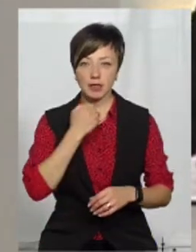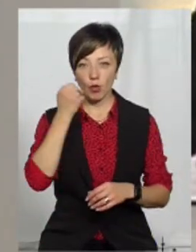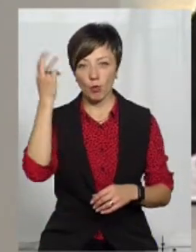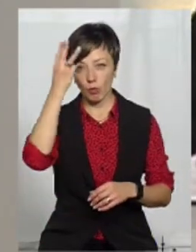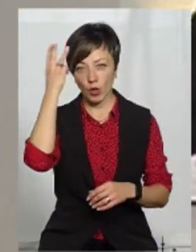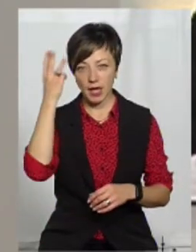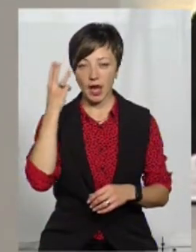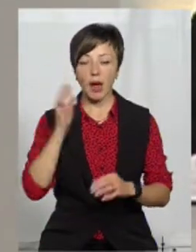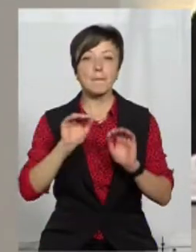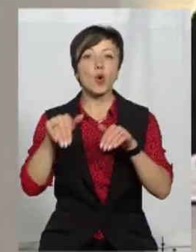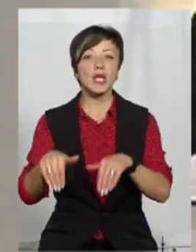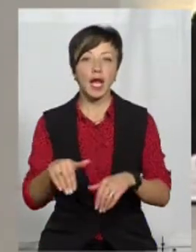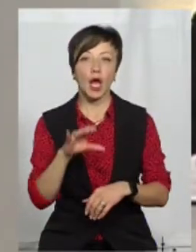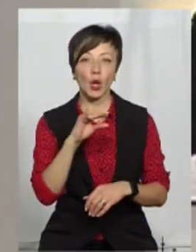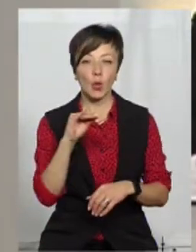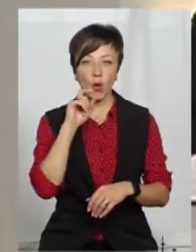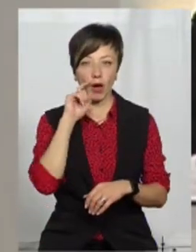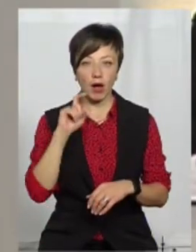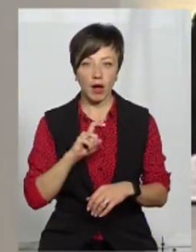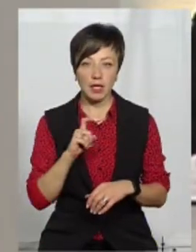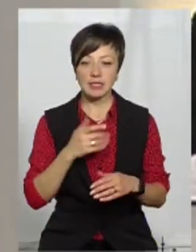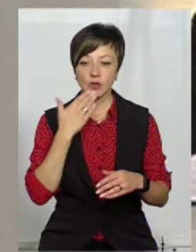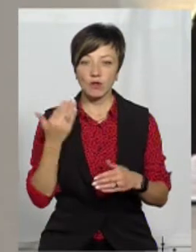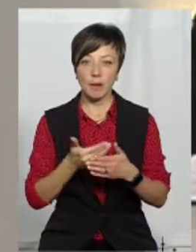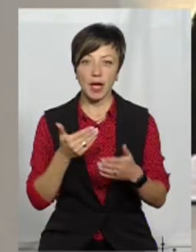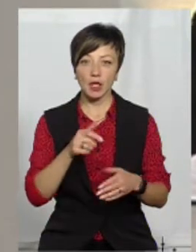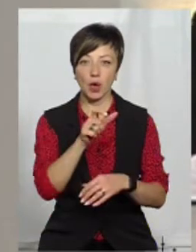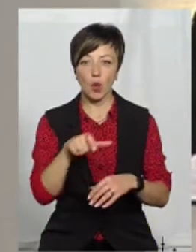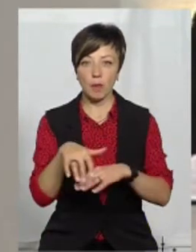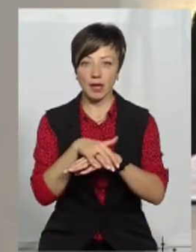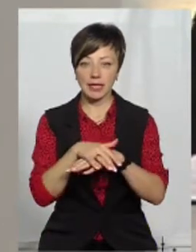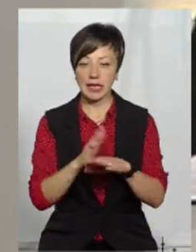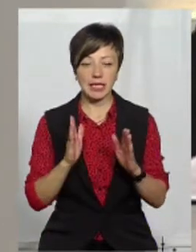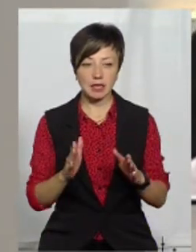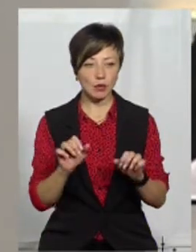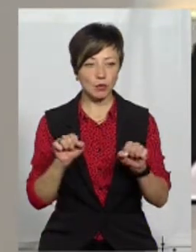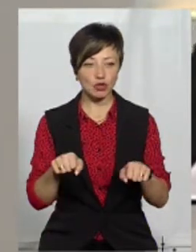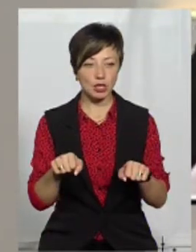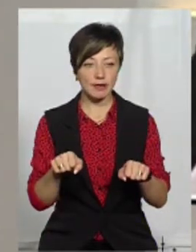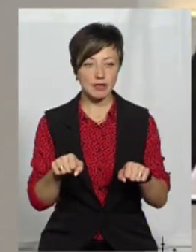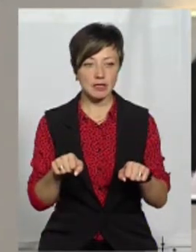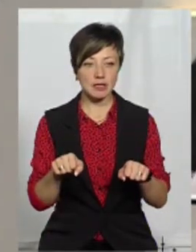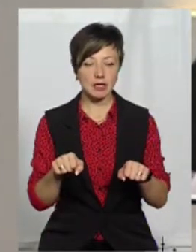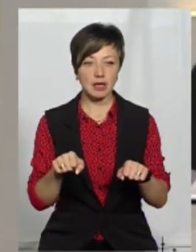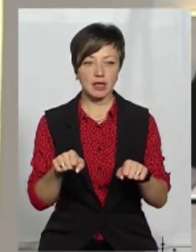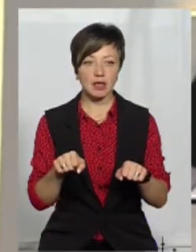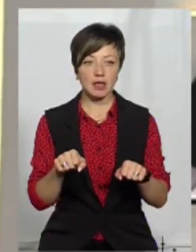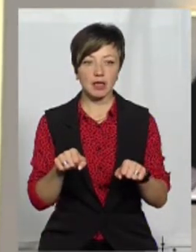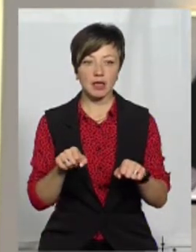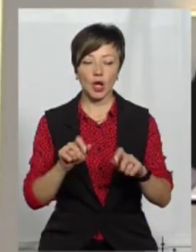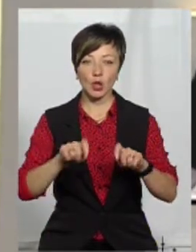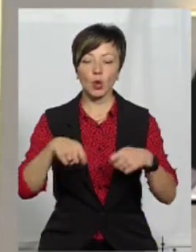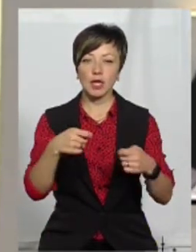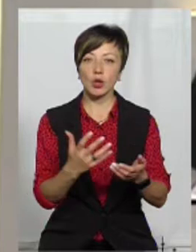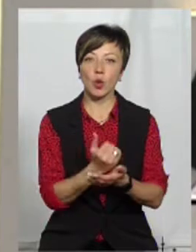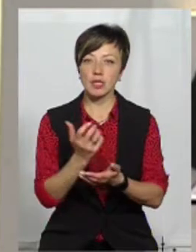і ведуче запрошення, тому що звітування перед громадськістю – це не тільки можливість внести і ті досягнення, і ті